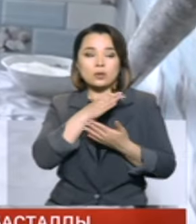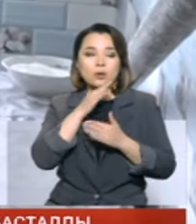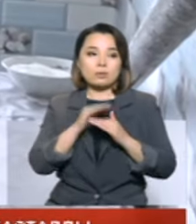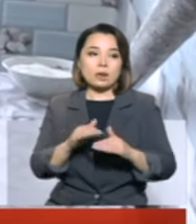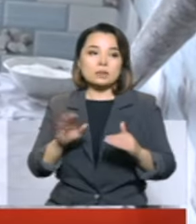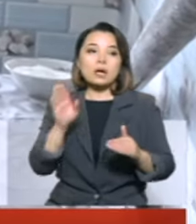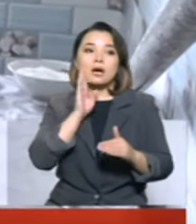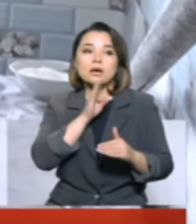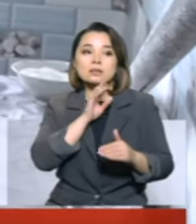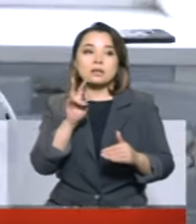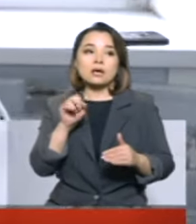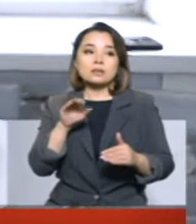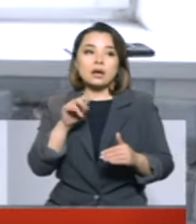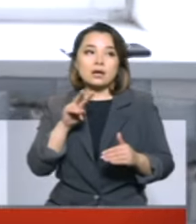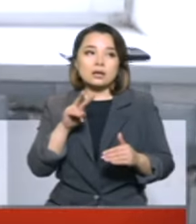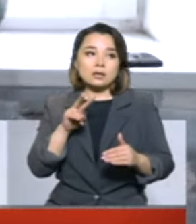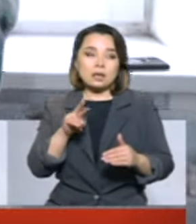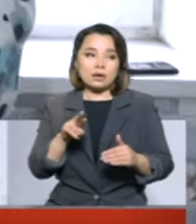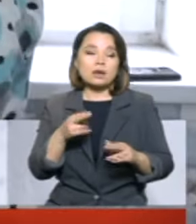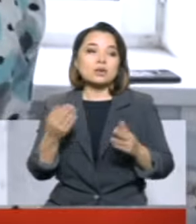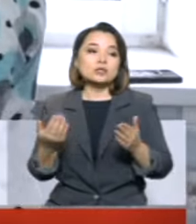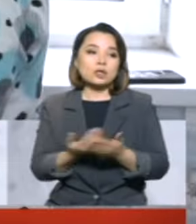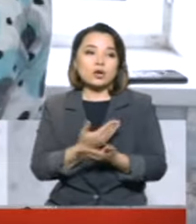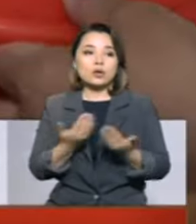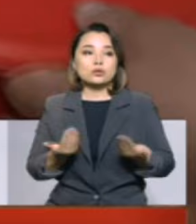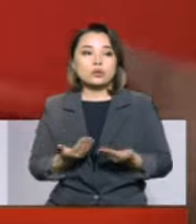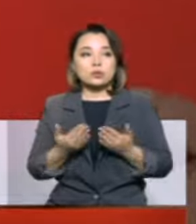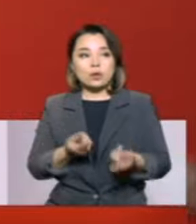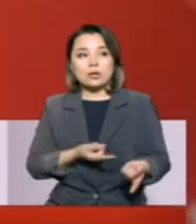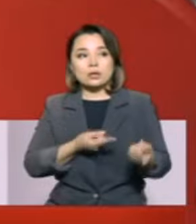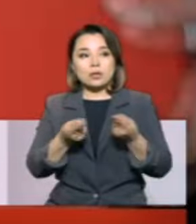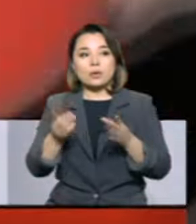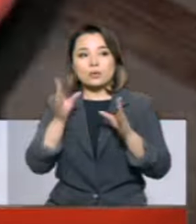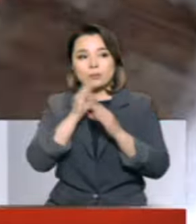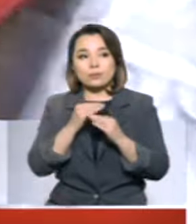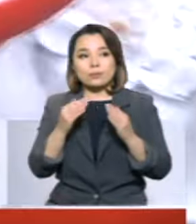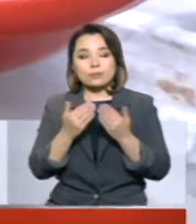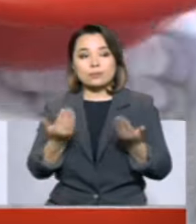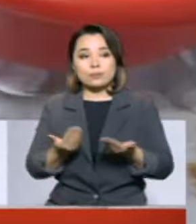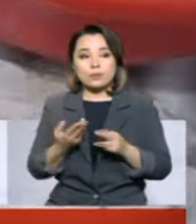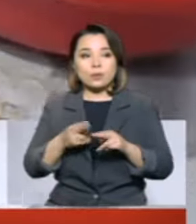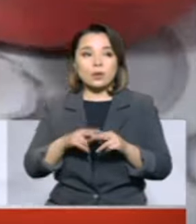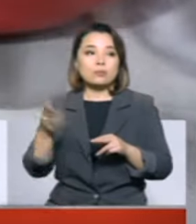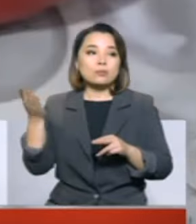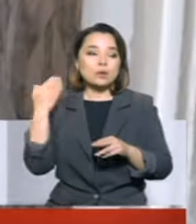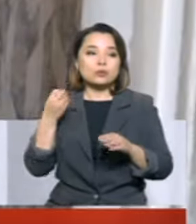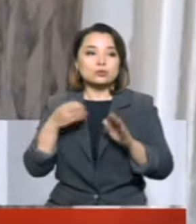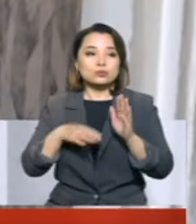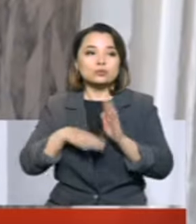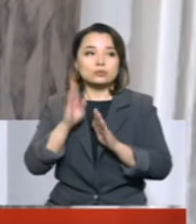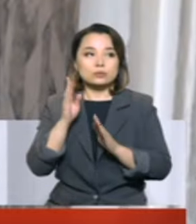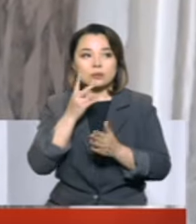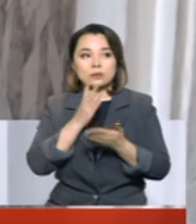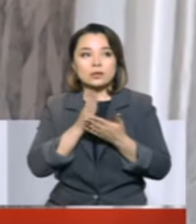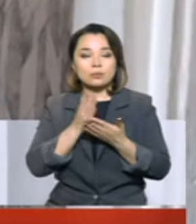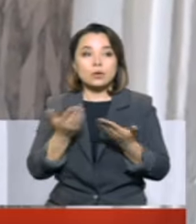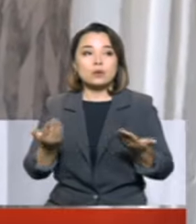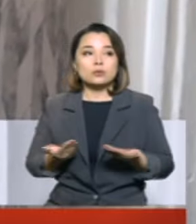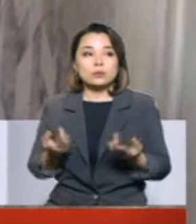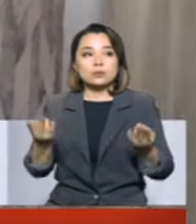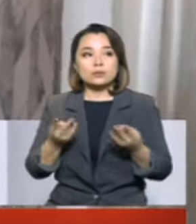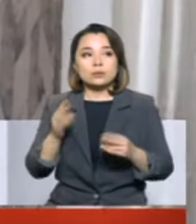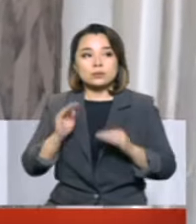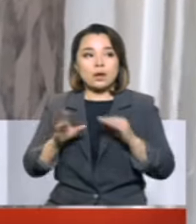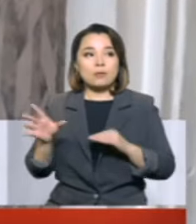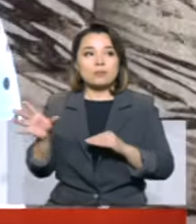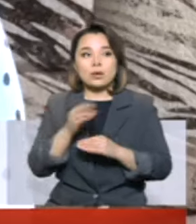көппалалы ана Наталья Заика жаңа үйіне қоныстанып үлгерген. Қазіргі баспанасы бұрынғысынан кем емес. Тұрмысқа